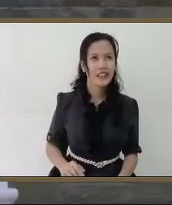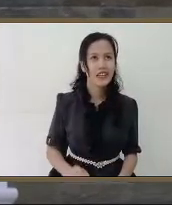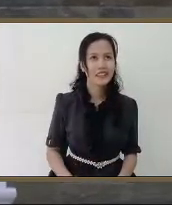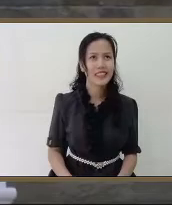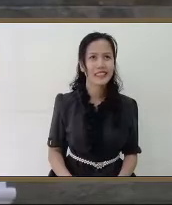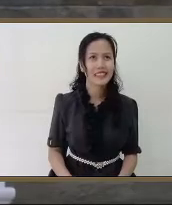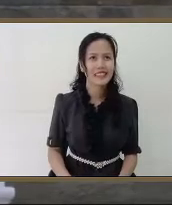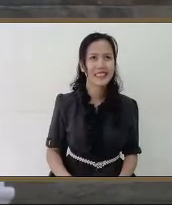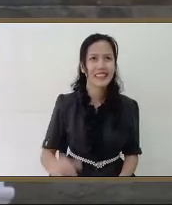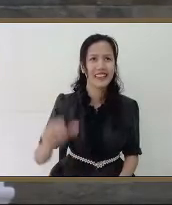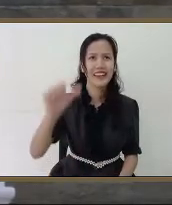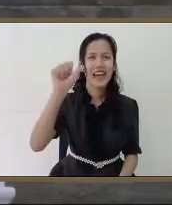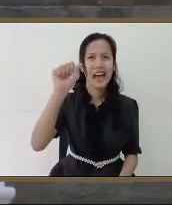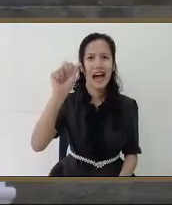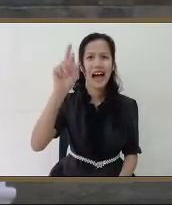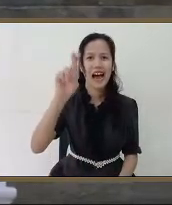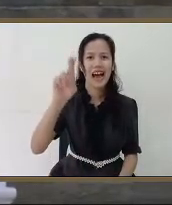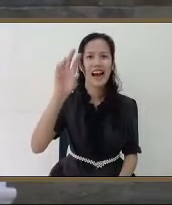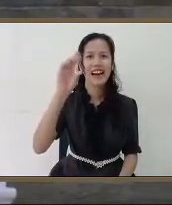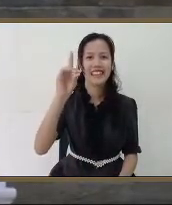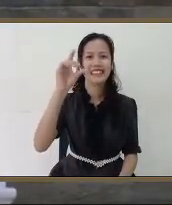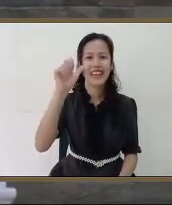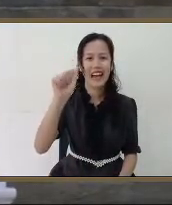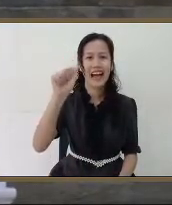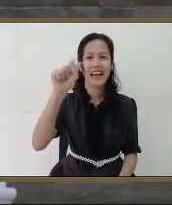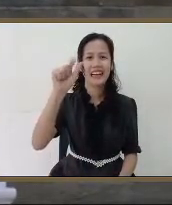Artaxerxes, and that is